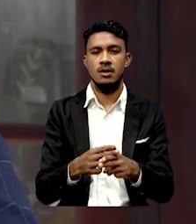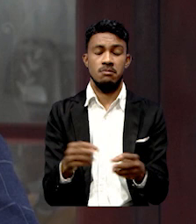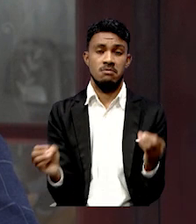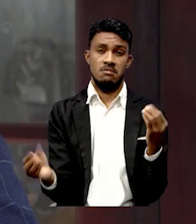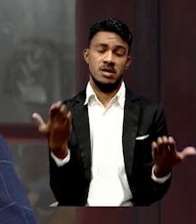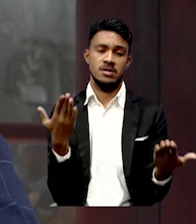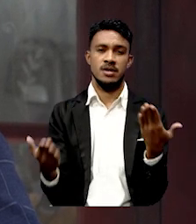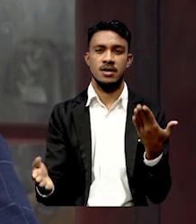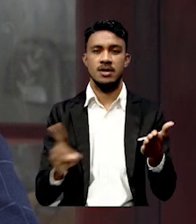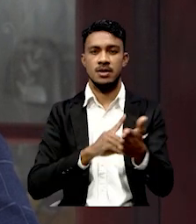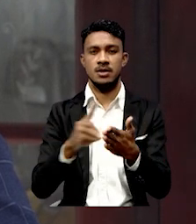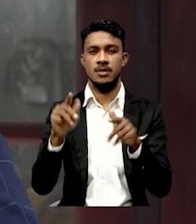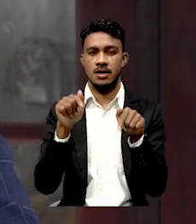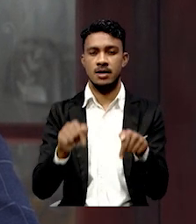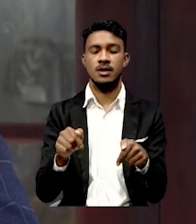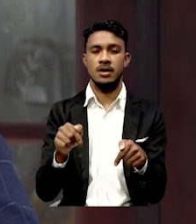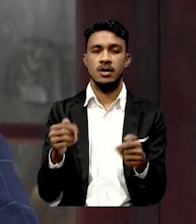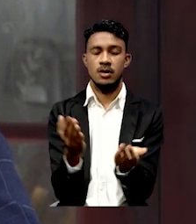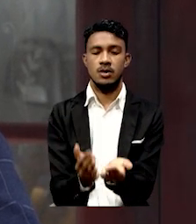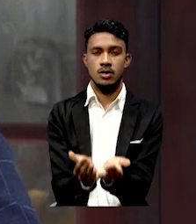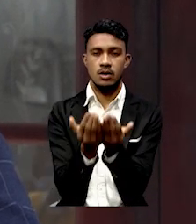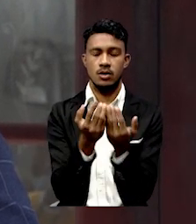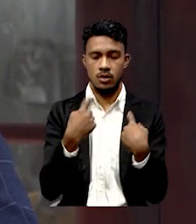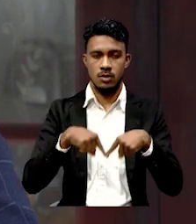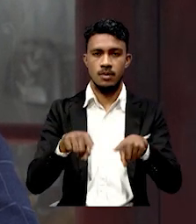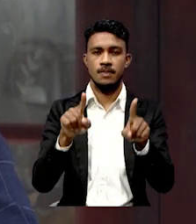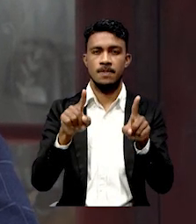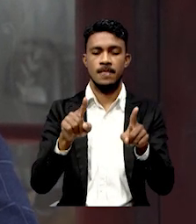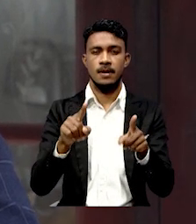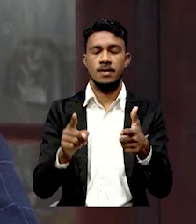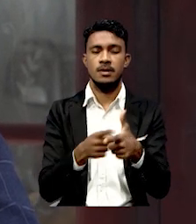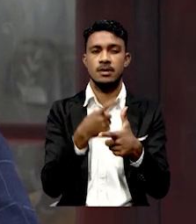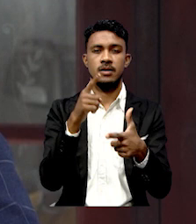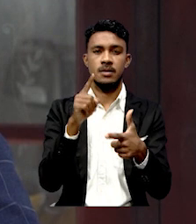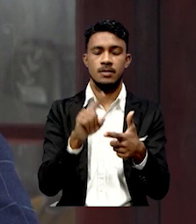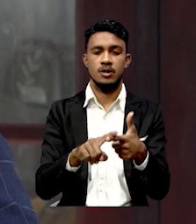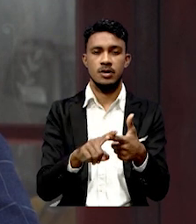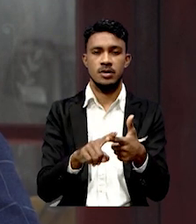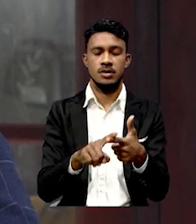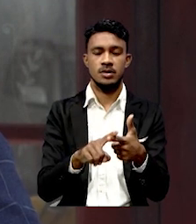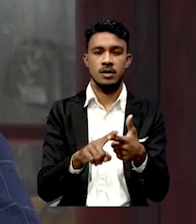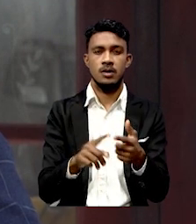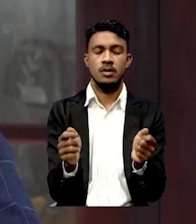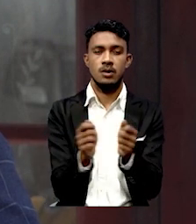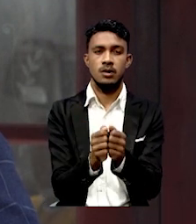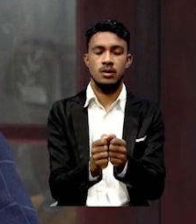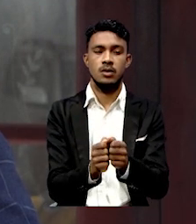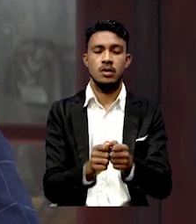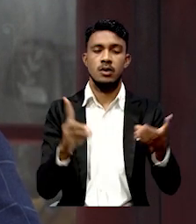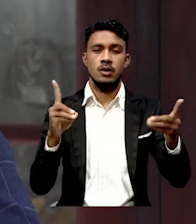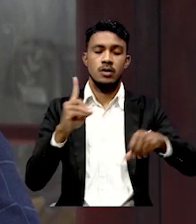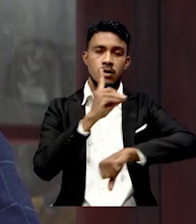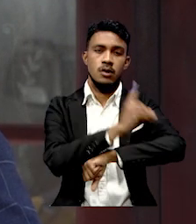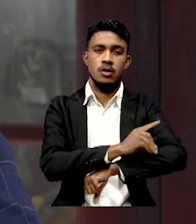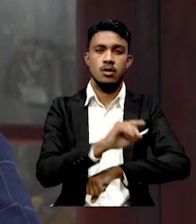larang ro halu dislokasan i dislokasan odurasaun lorong 5